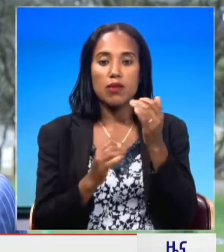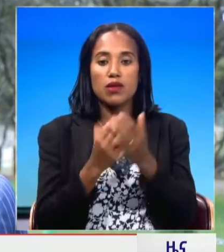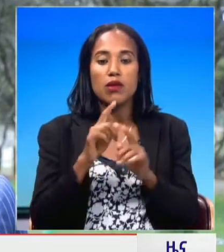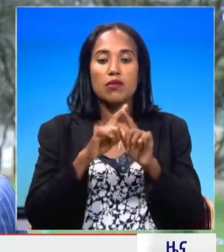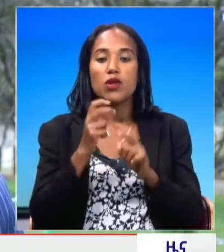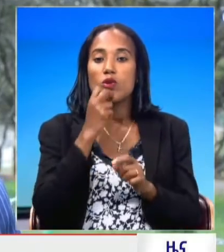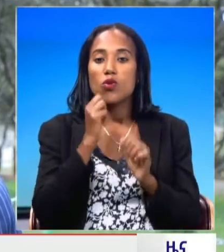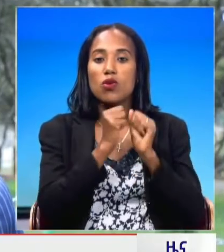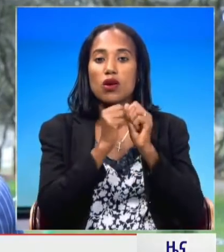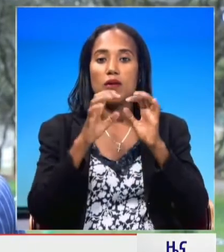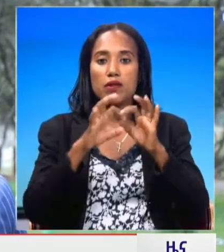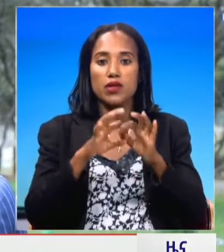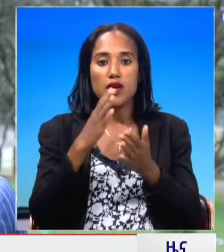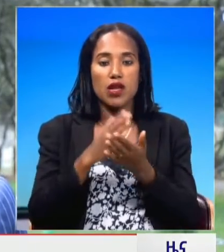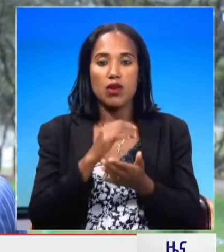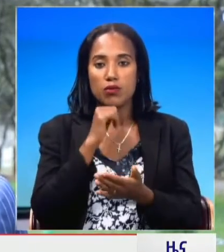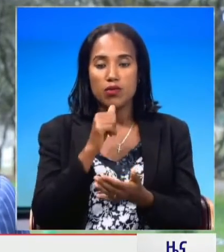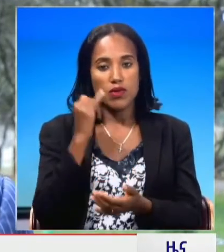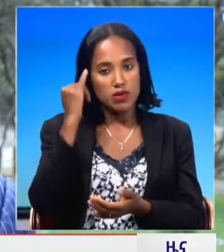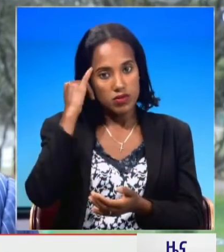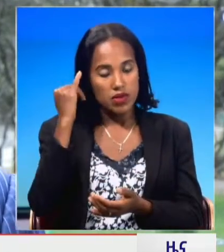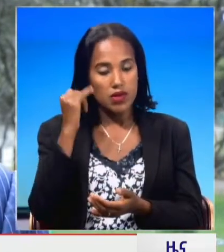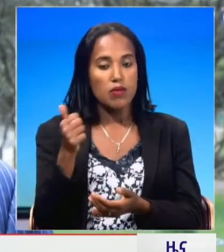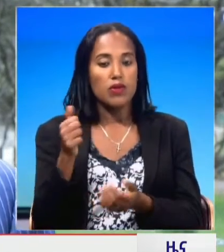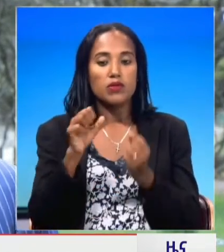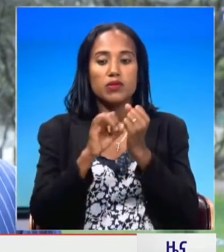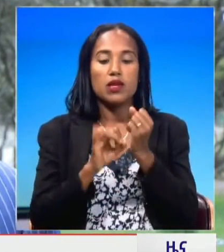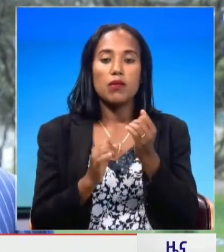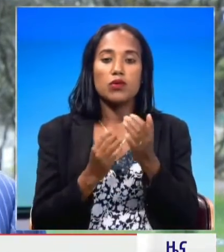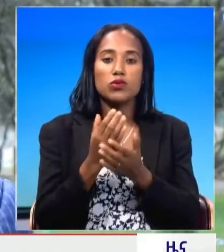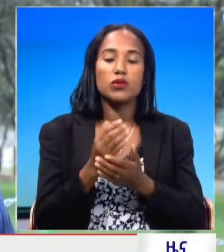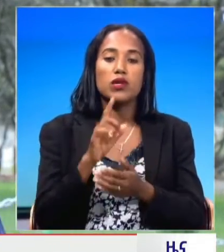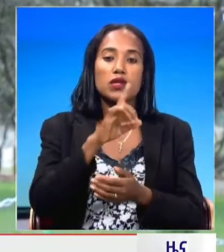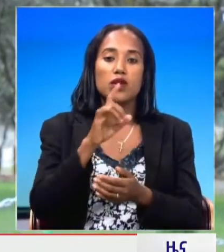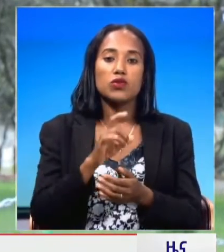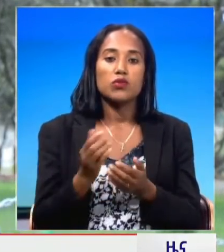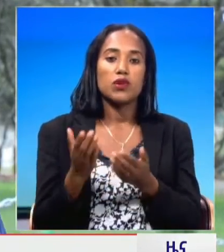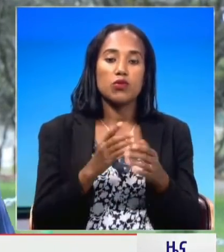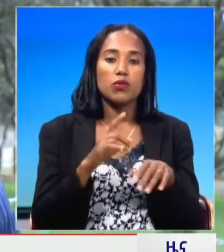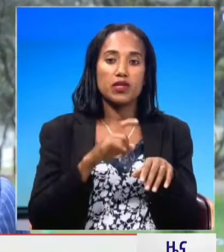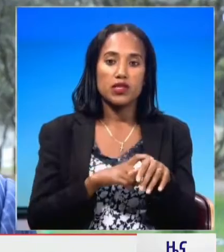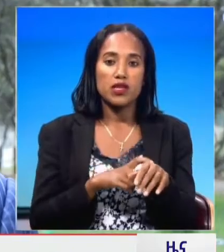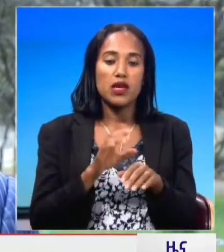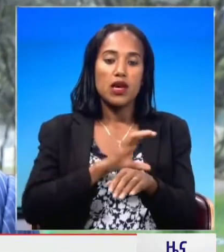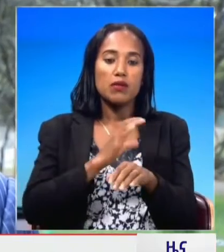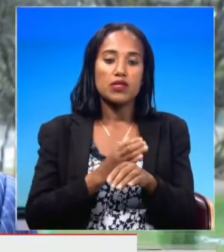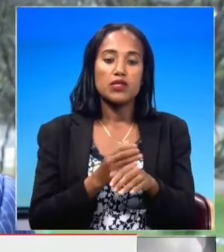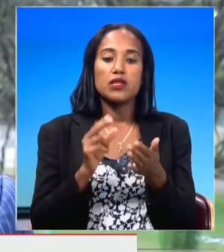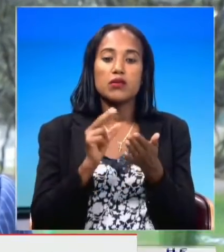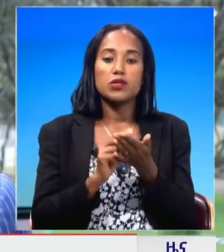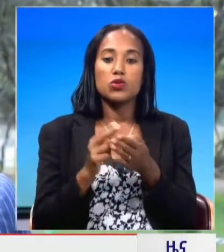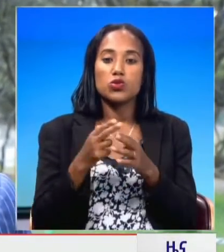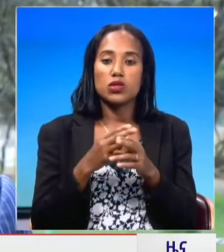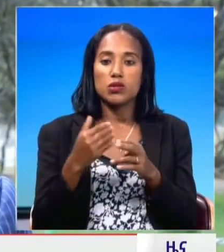በተያያዘ አላቆመም ብለን የምናስበው። በሌሎች መሰረተ ልማትም እንግዲህ ጥያቄዎች በሚቀርቡበት ጊዜ አቅማችን የበጀትም ውስንነትም